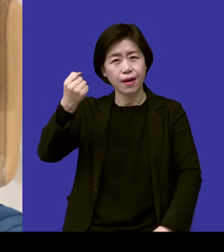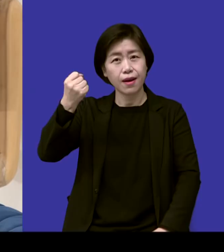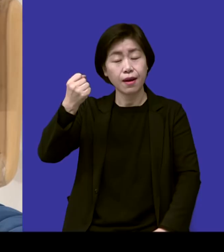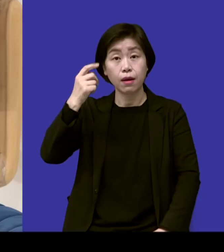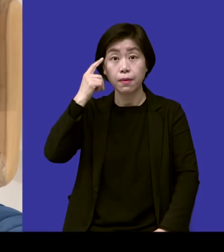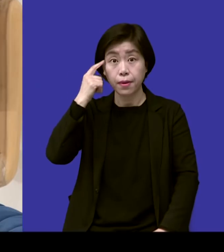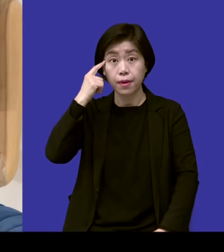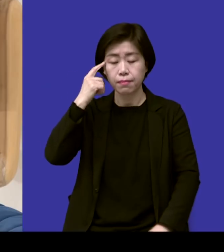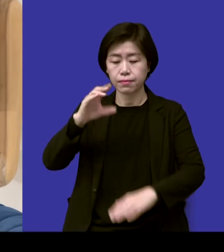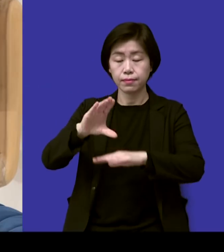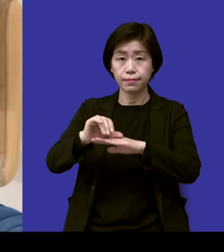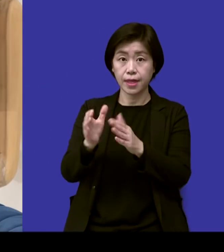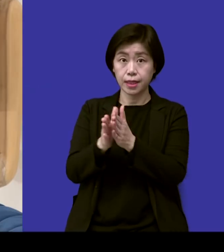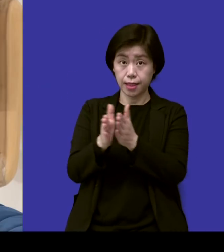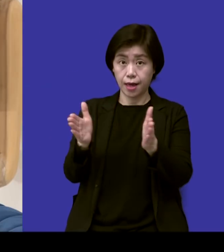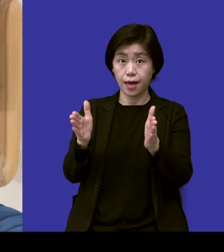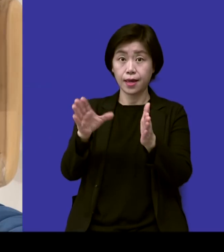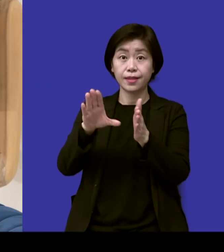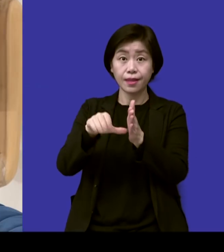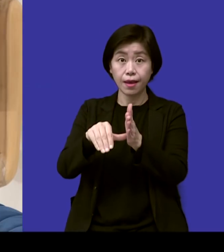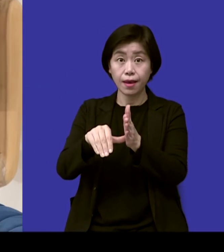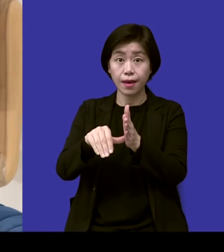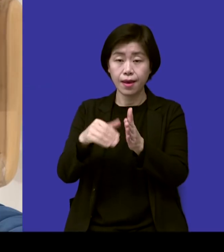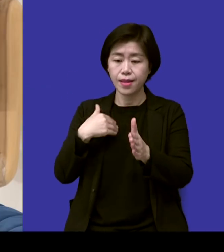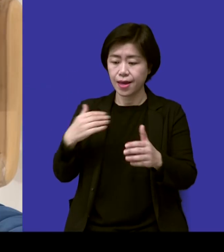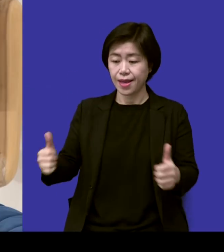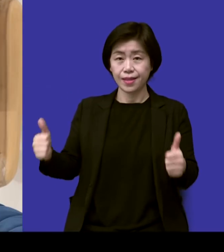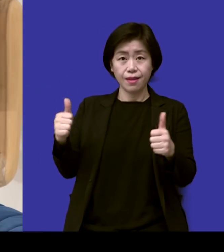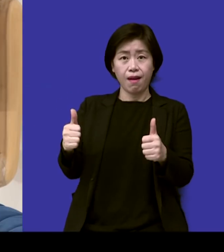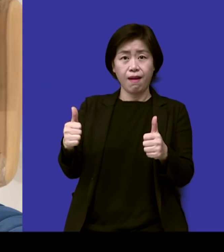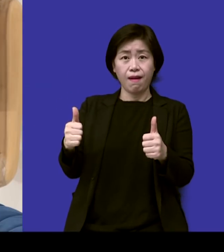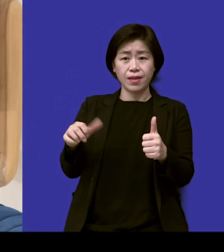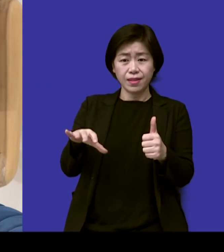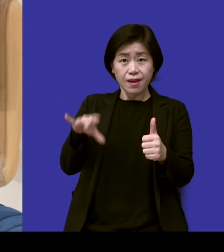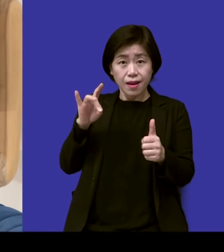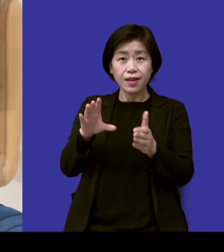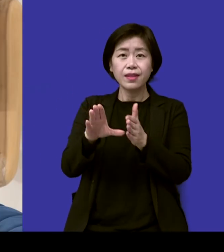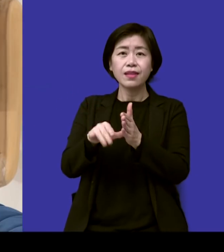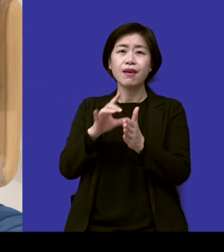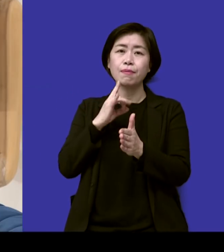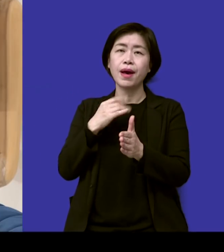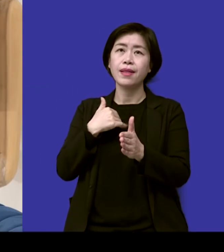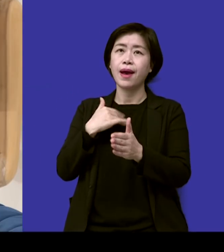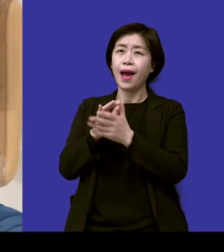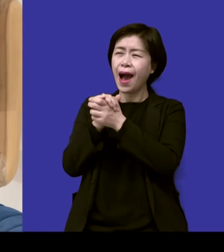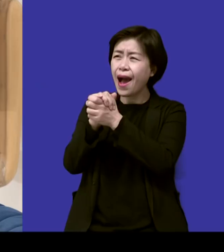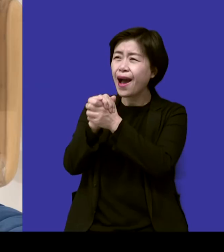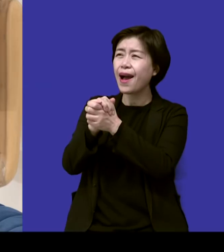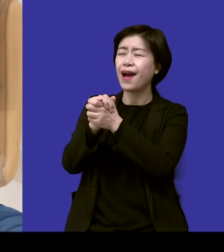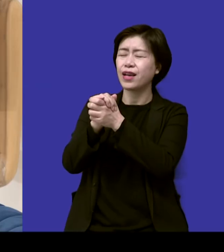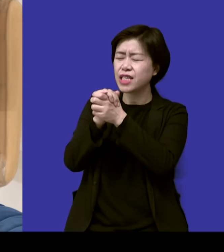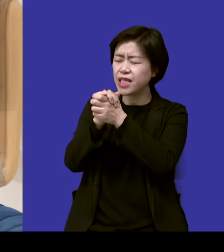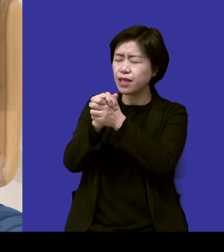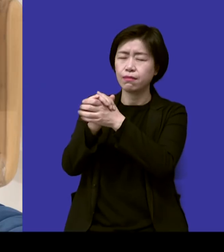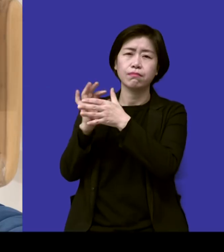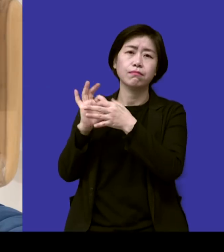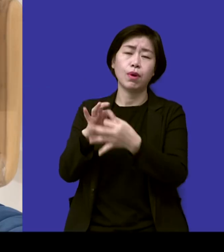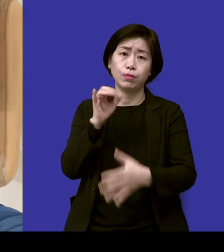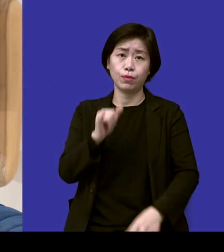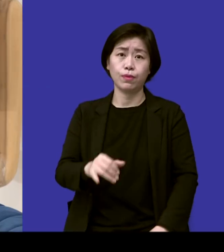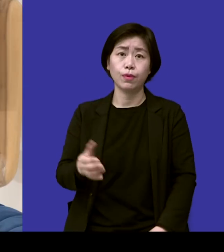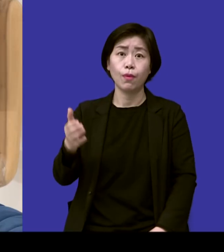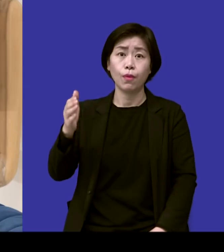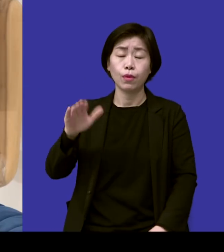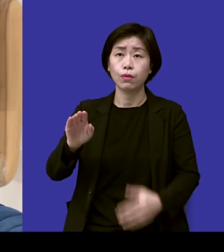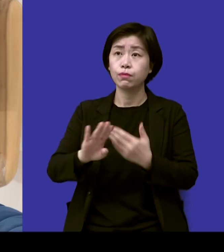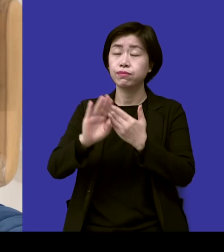프로그램 시작할 때 초반에 정말 예선전 때만 기도하면서 네. 정말 간절하게 기도했던 것 같고 그 이후에는 너무